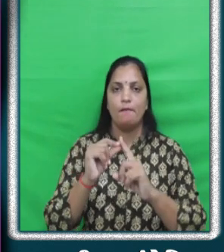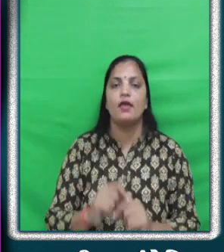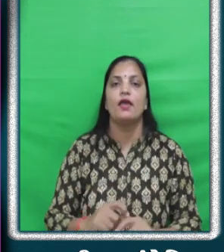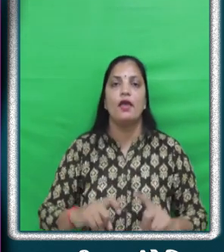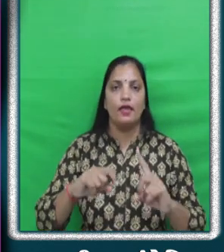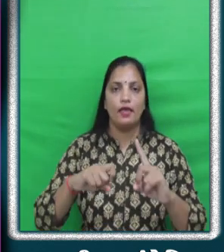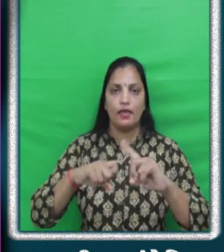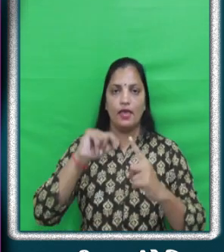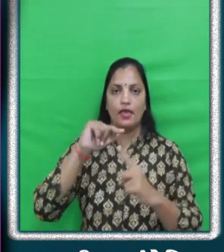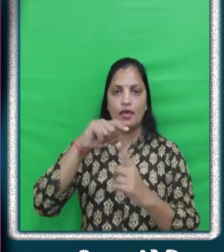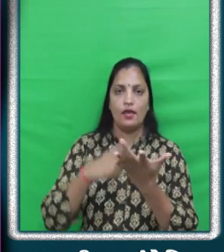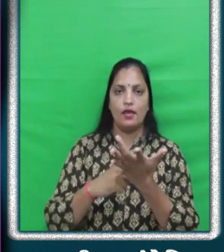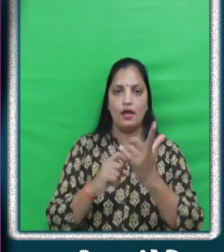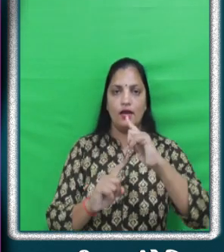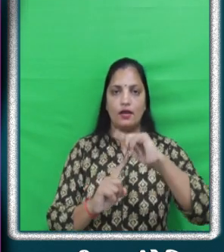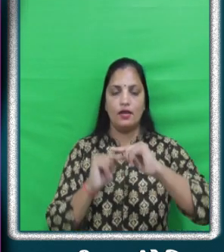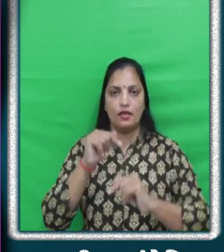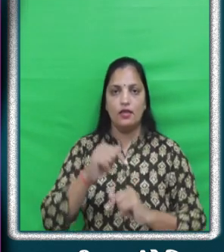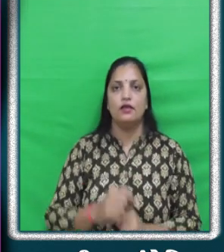કીર્તિ,